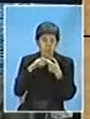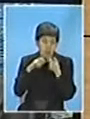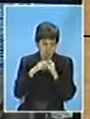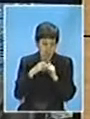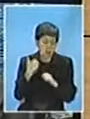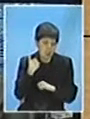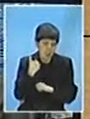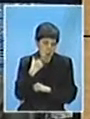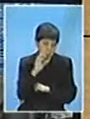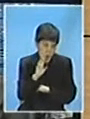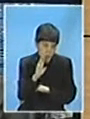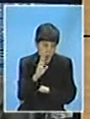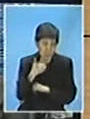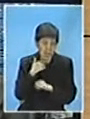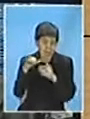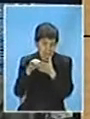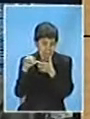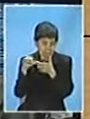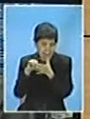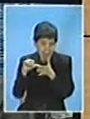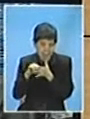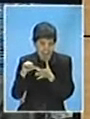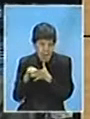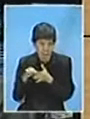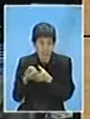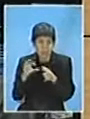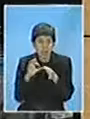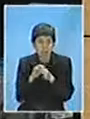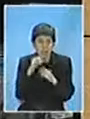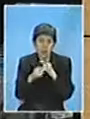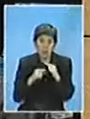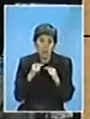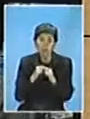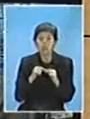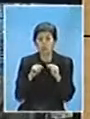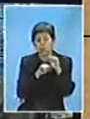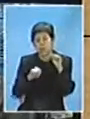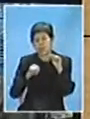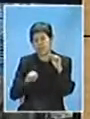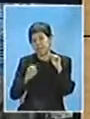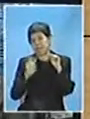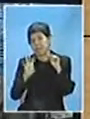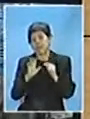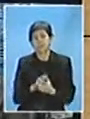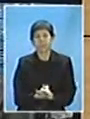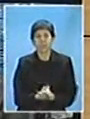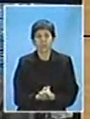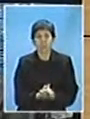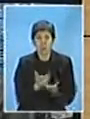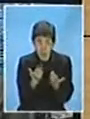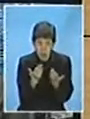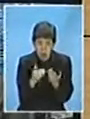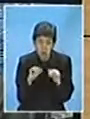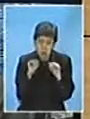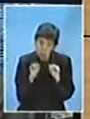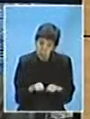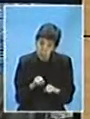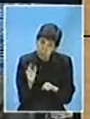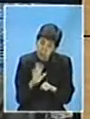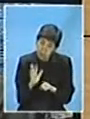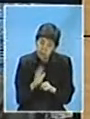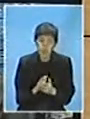ามมาจะต้องแก้ในเรื่องวาระของวรรค4ด้วยอย่างไรก็ตามครับก่อนจะตัดสินใจว่าเห็นด้วยกรรมธิการห